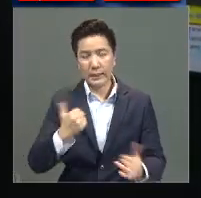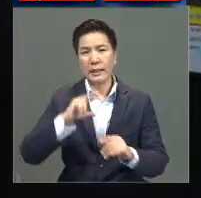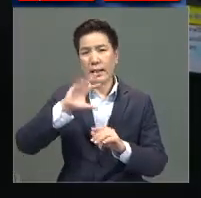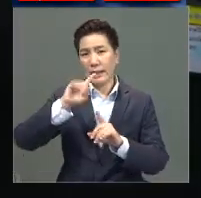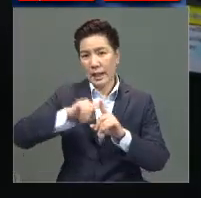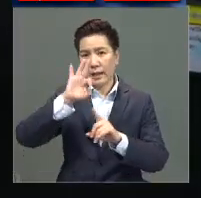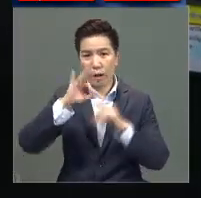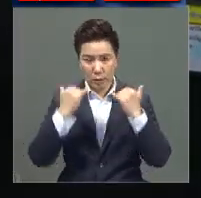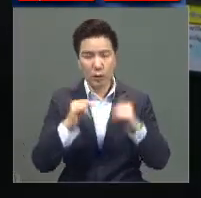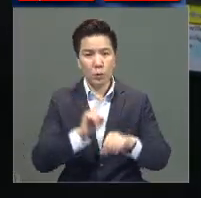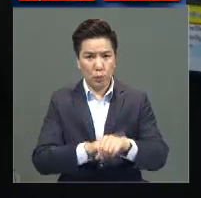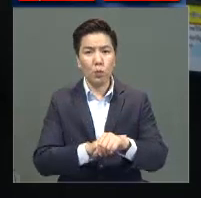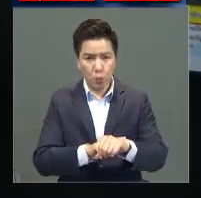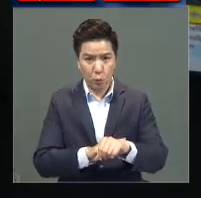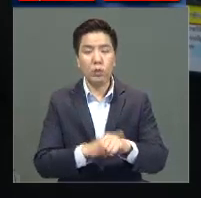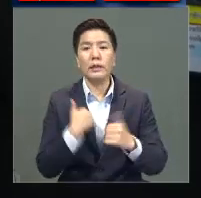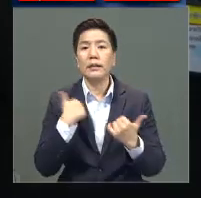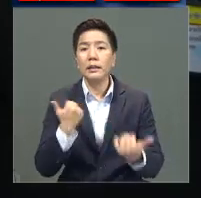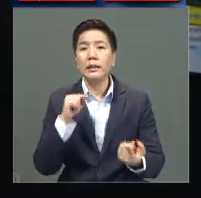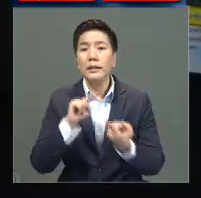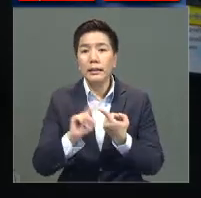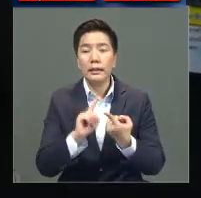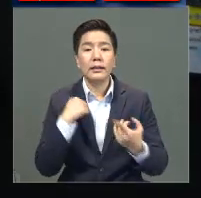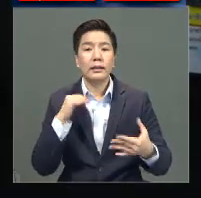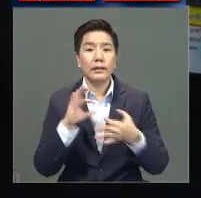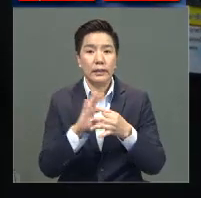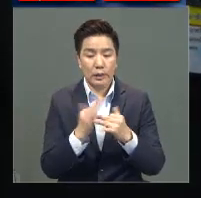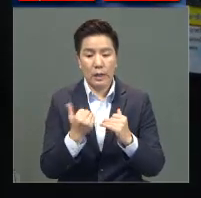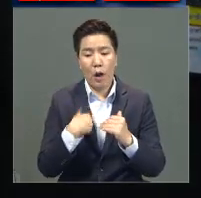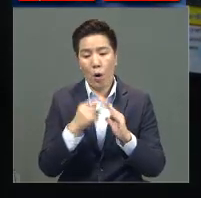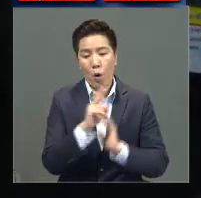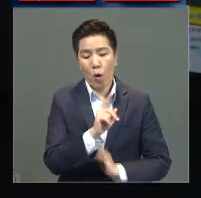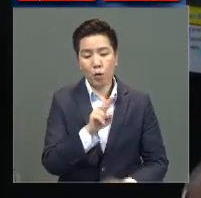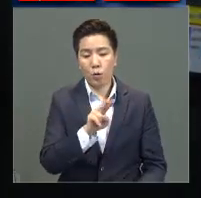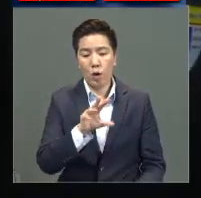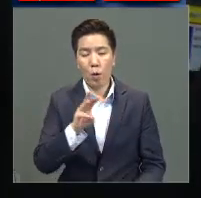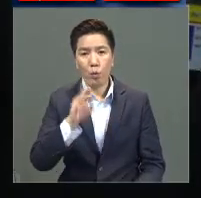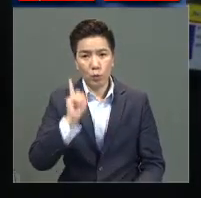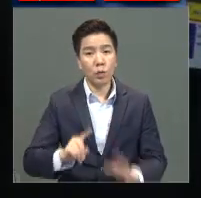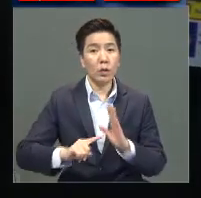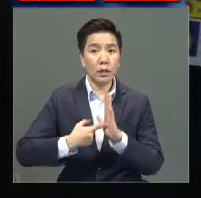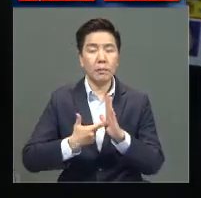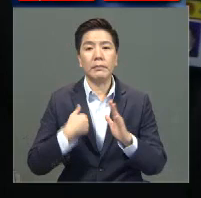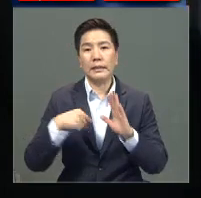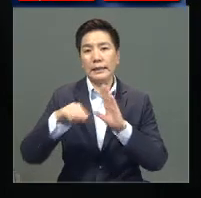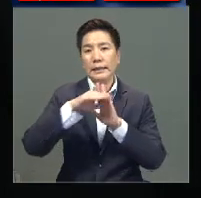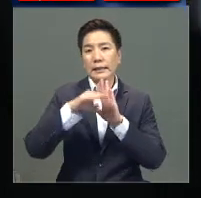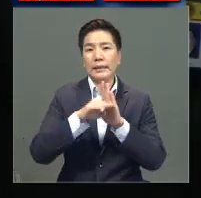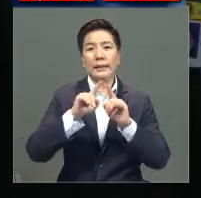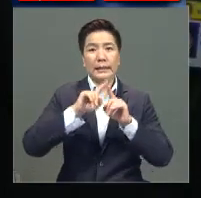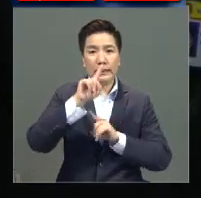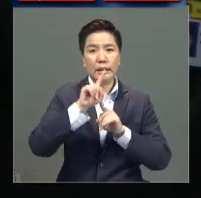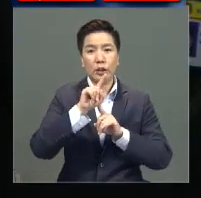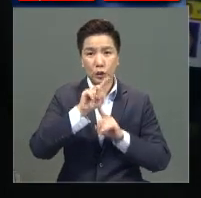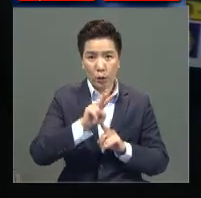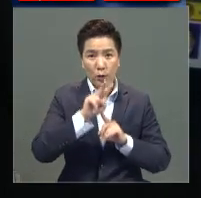ยการประชุมนี้แต่ต้องยอมรับว่ากระบวนการแก้รัฐธรรมนูญมาตรา256นั้นต้องเริ่มตั้งแต่วาระที่1ไปจนถึงวา